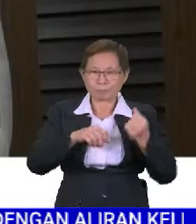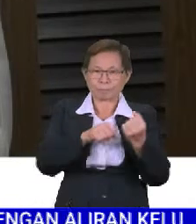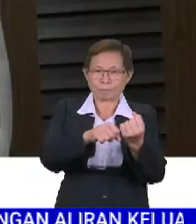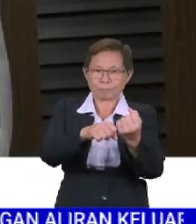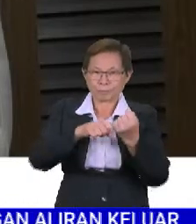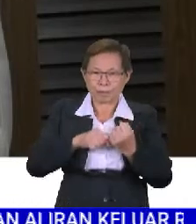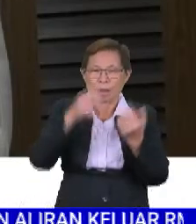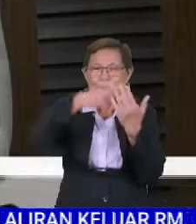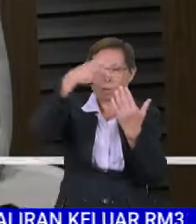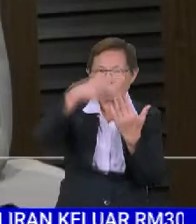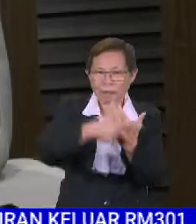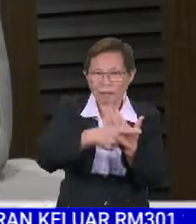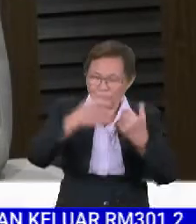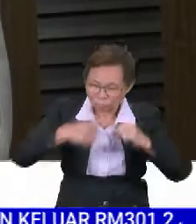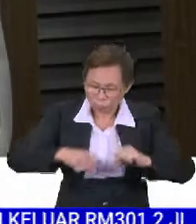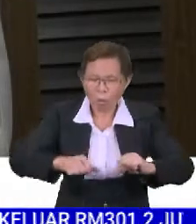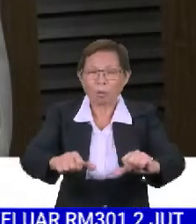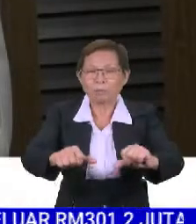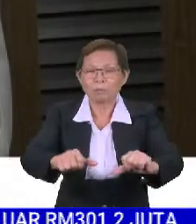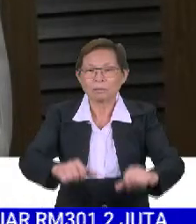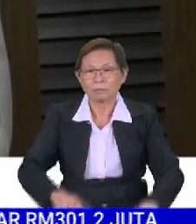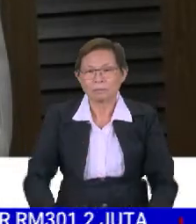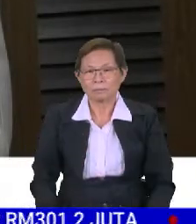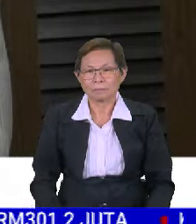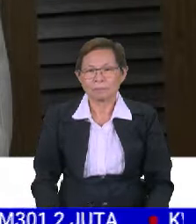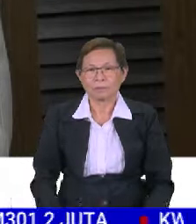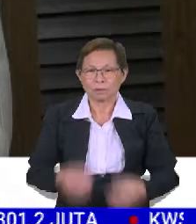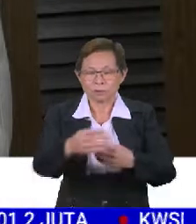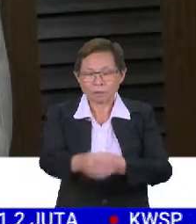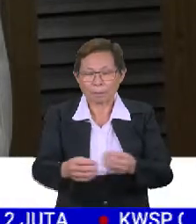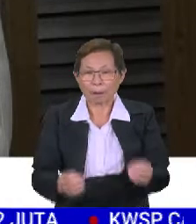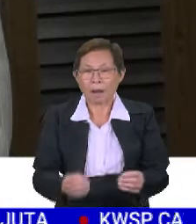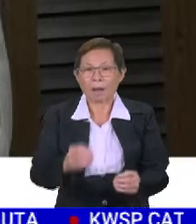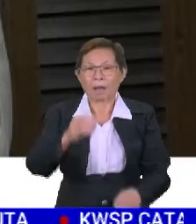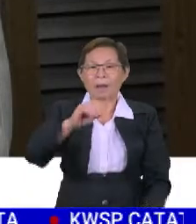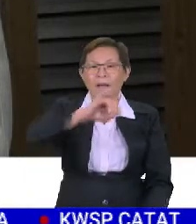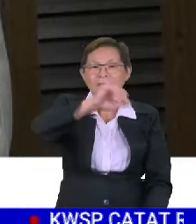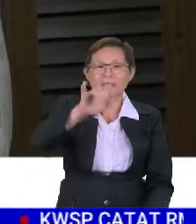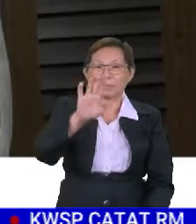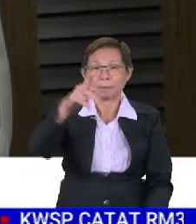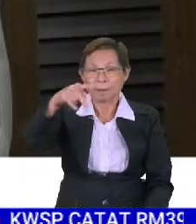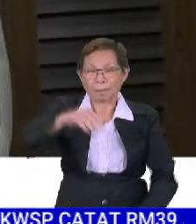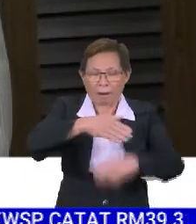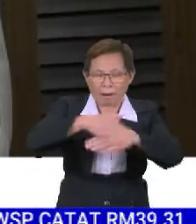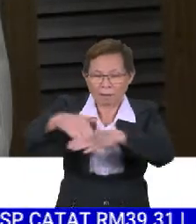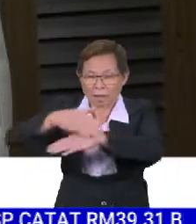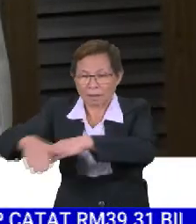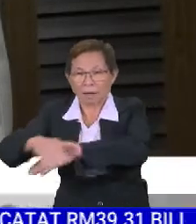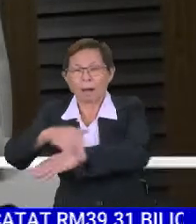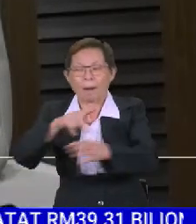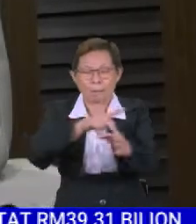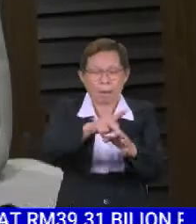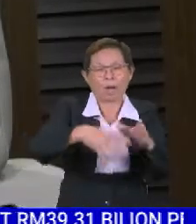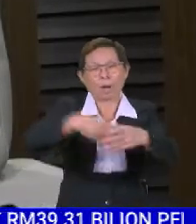Program ini akan sustain sebab selama ini ya Jabatan Bomba menghantar ya pakar-pakarnya ke luar negara